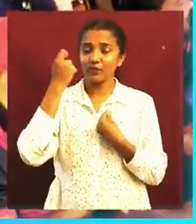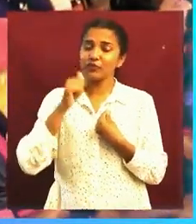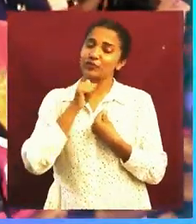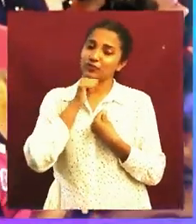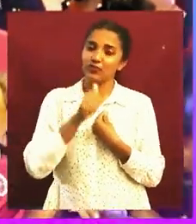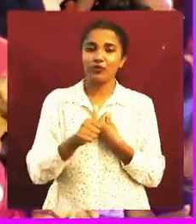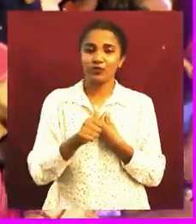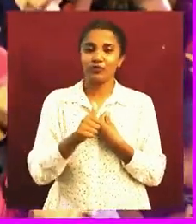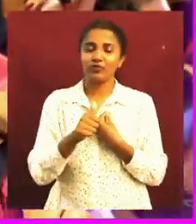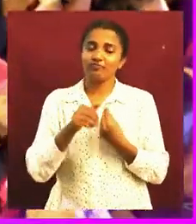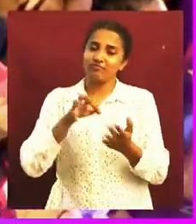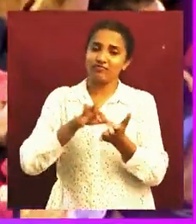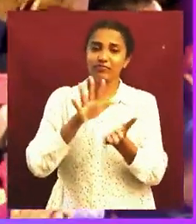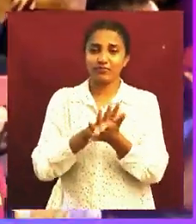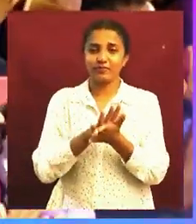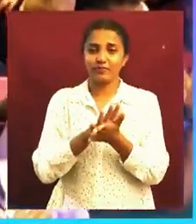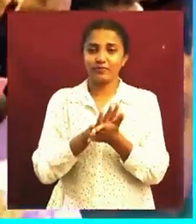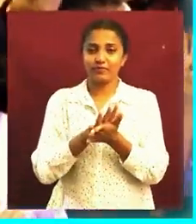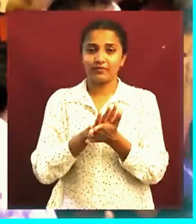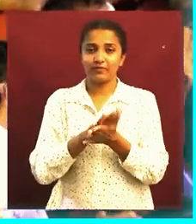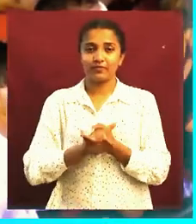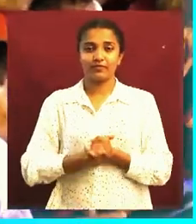ෂුව සහතිකයි.